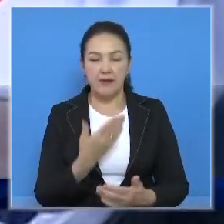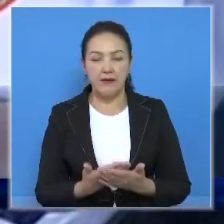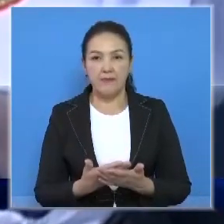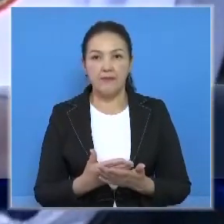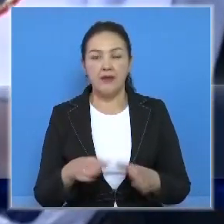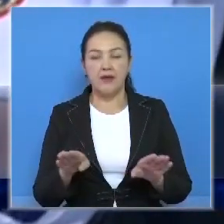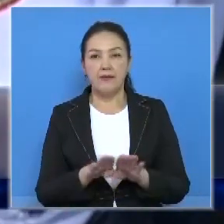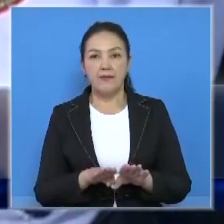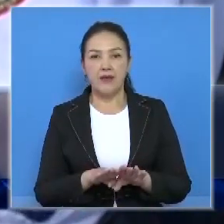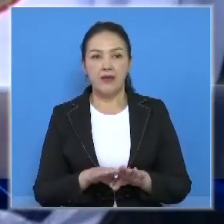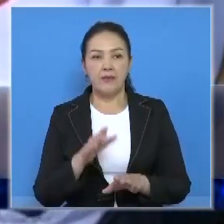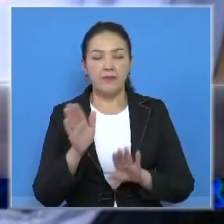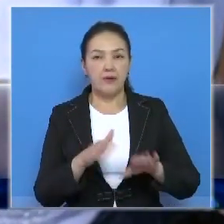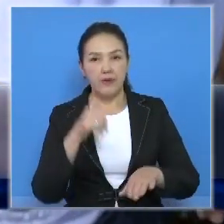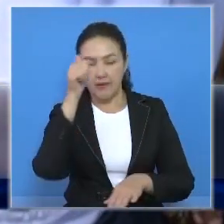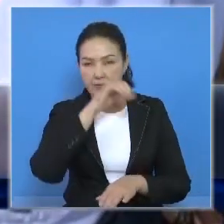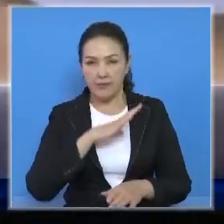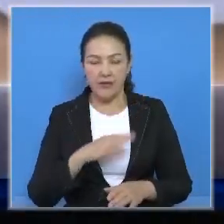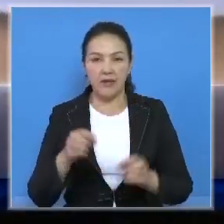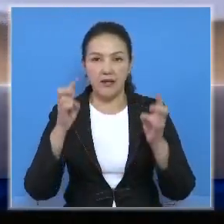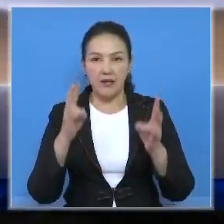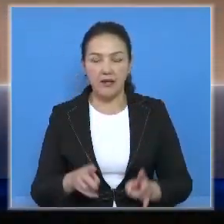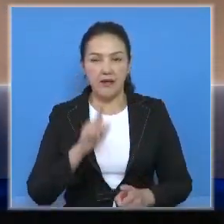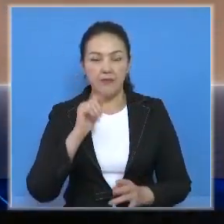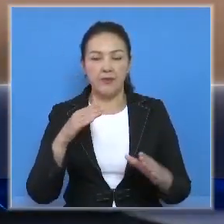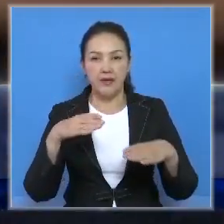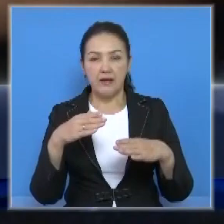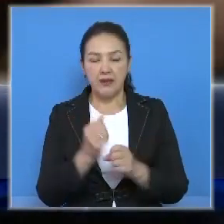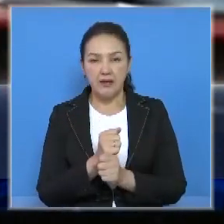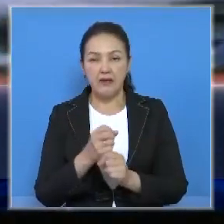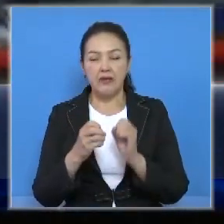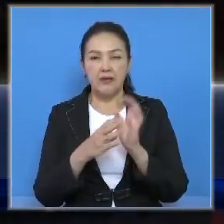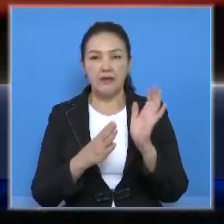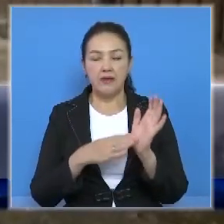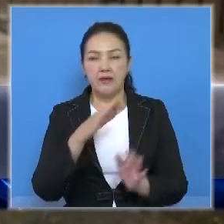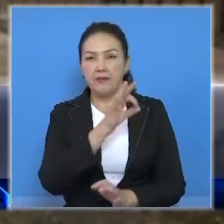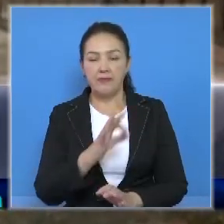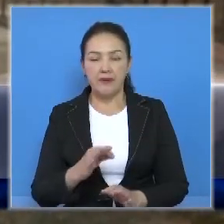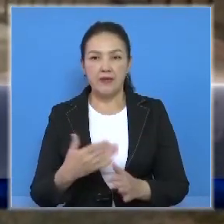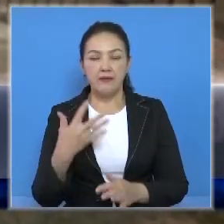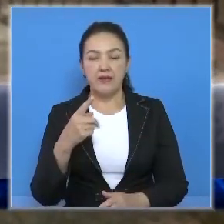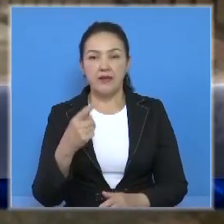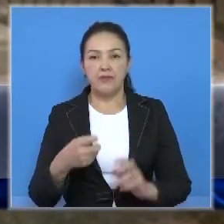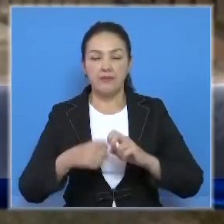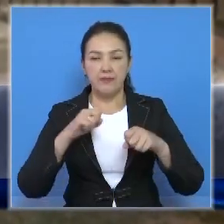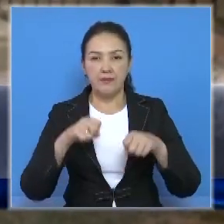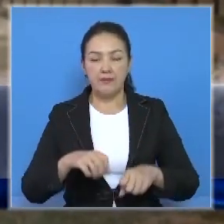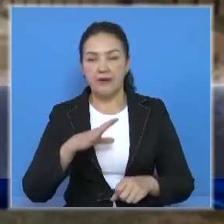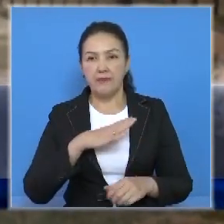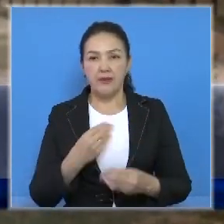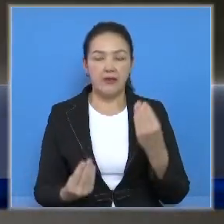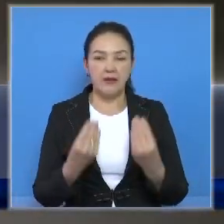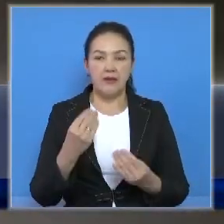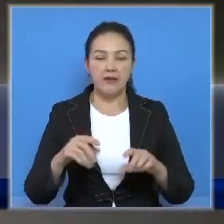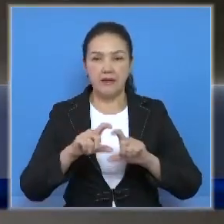по сравнению с аналогичным периодом прошлого года, преступность среди молодежи снизилась почти на 19%. 51 правонарушение было совершено в